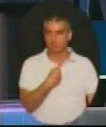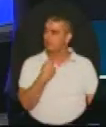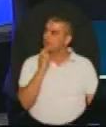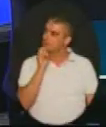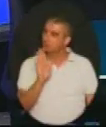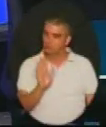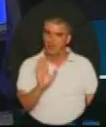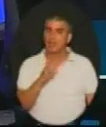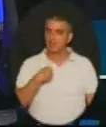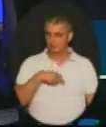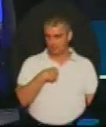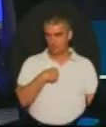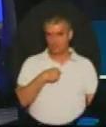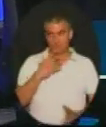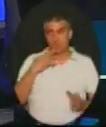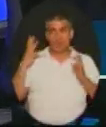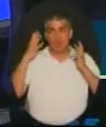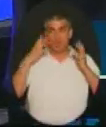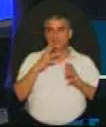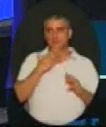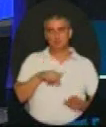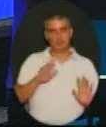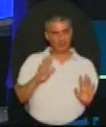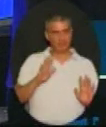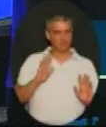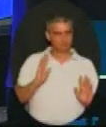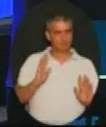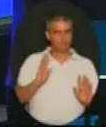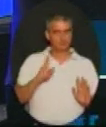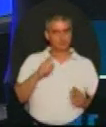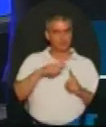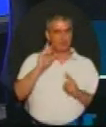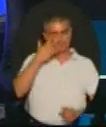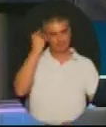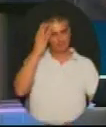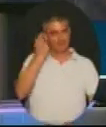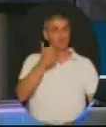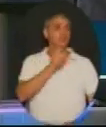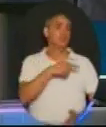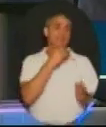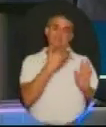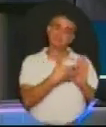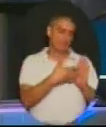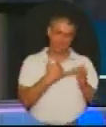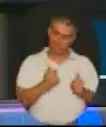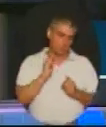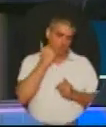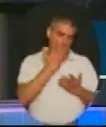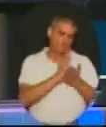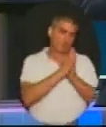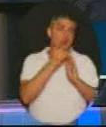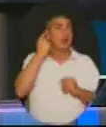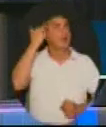סוד. גם אנחנו מאוד נרוטים, הציבור הישראלי, גם, וגם סנילים קצת. אז הסקר של היום הוא לא הסקר של מחר, לכן